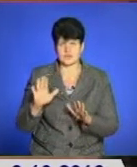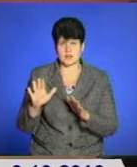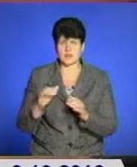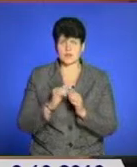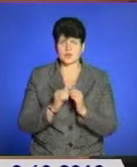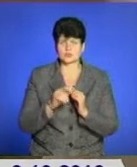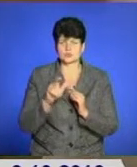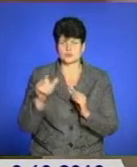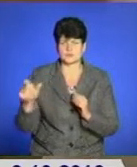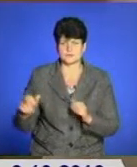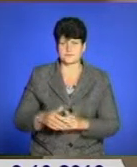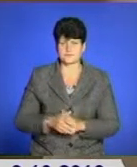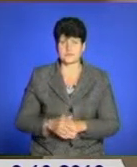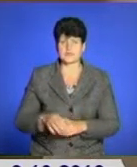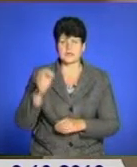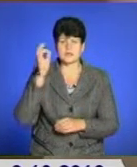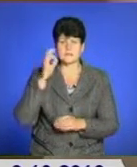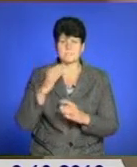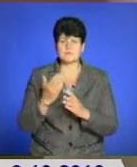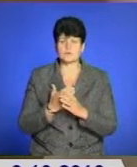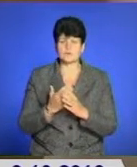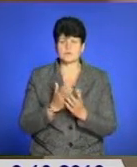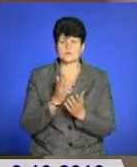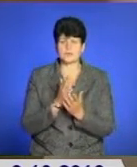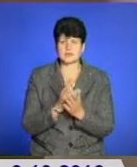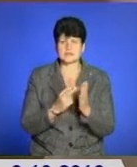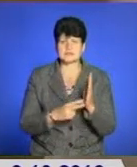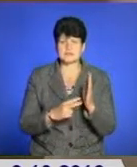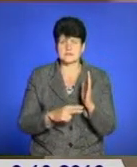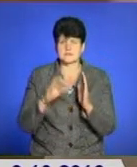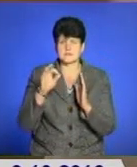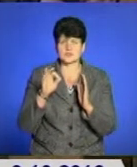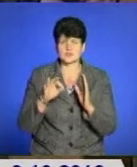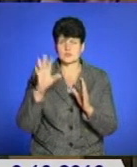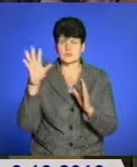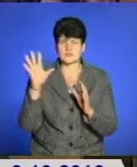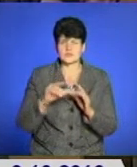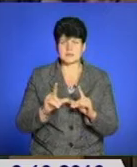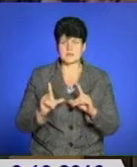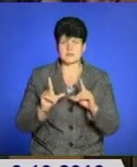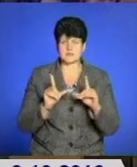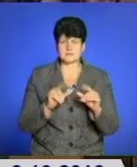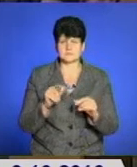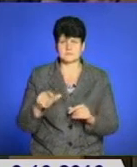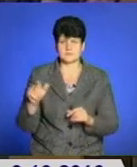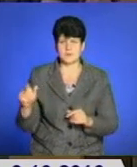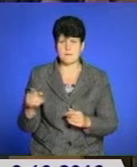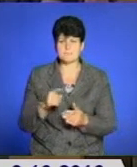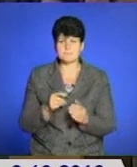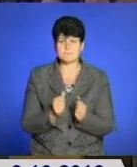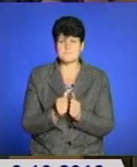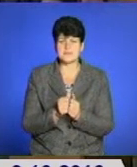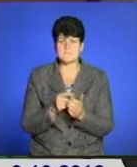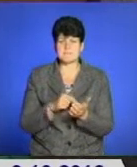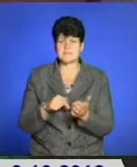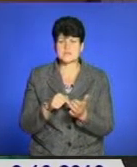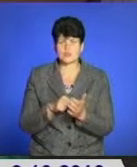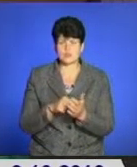кожному громадянину. Нагадаємо, пільговики становлять близько 70% від усіх перевезених пасажирів у приміському